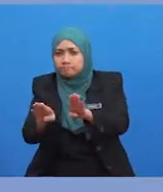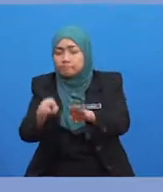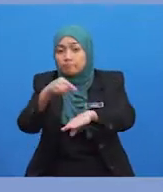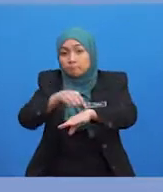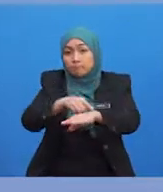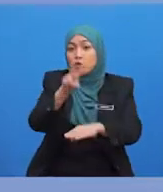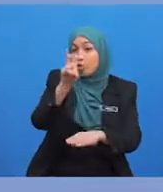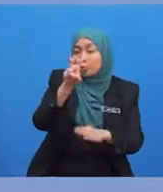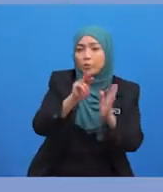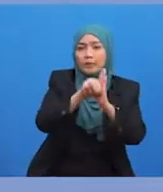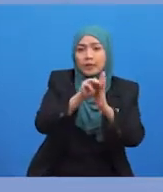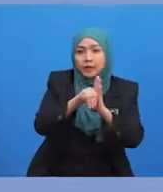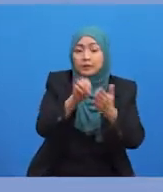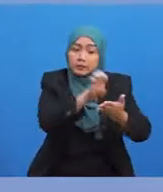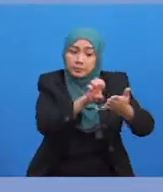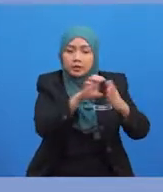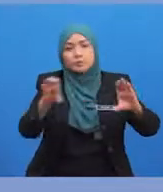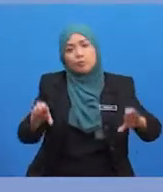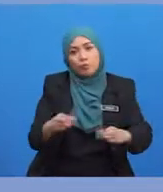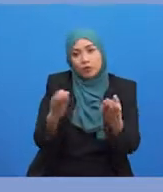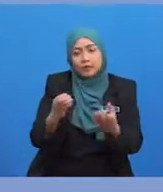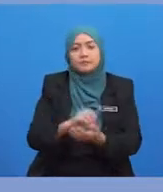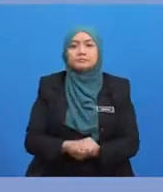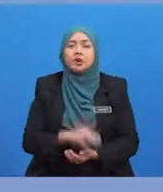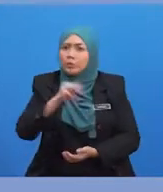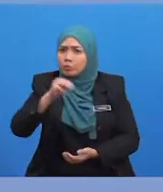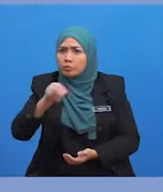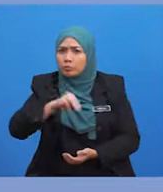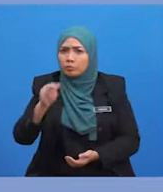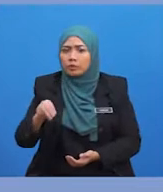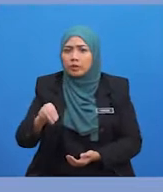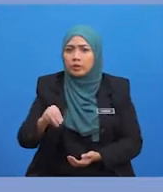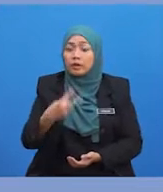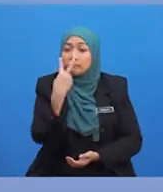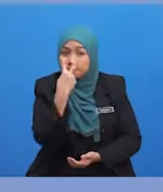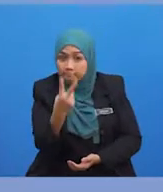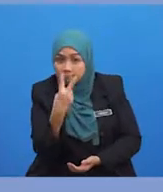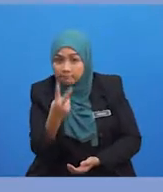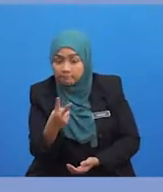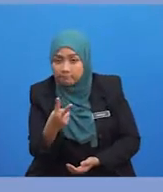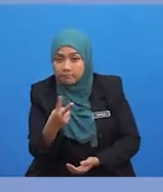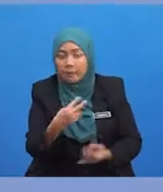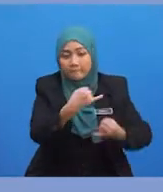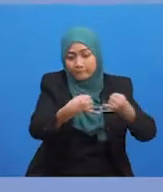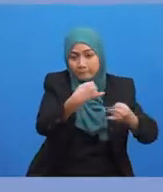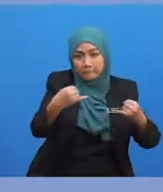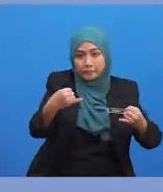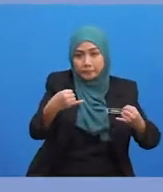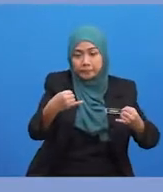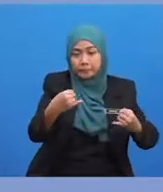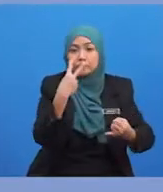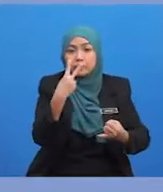minit eksperimen dilakukan. Murid-murid diminta menggunakan benang dan pembaris